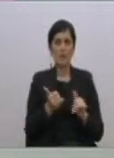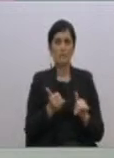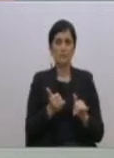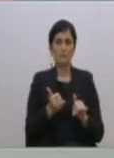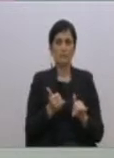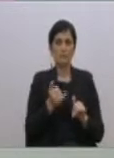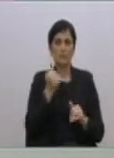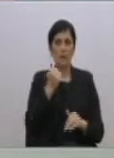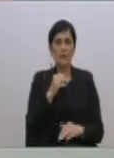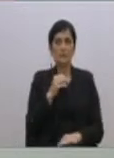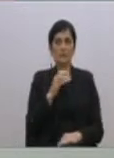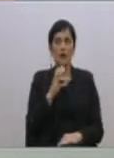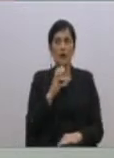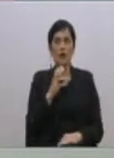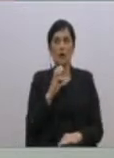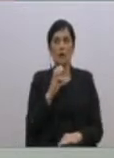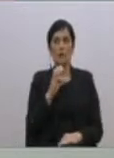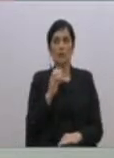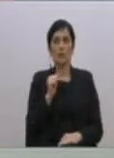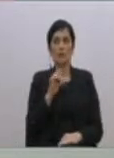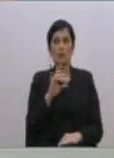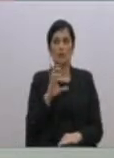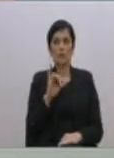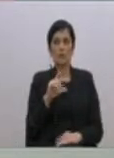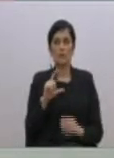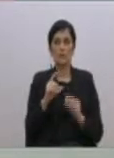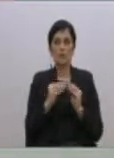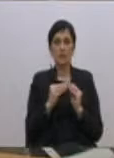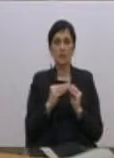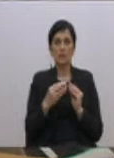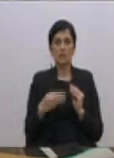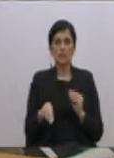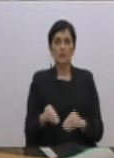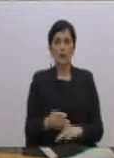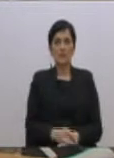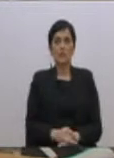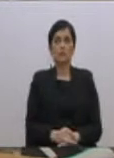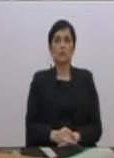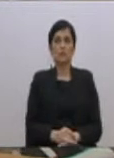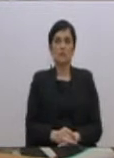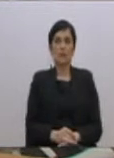Მადლობ მიხეილ სარჯულაძე 10 წუთი უმრავლესობის სახელით.